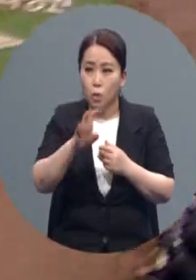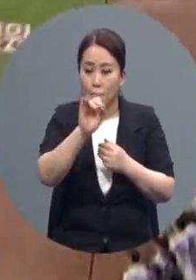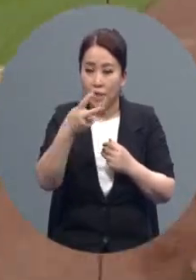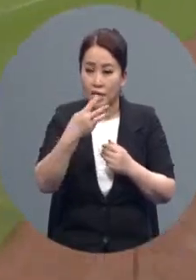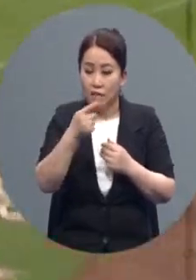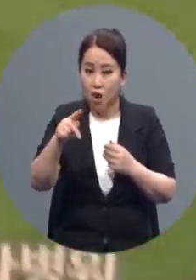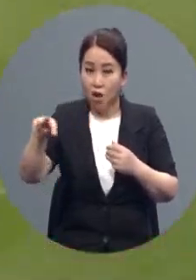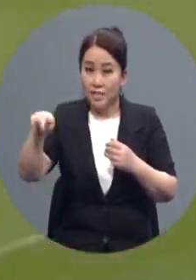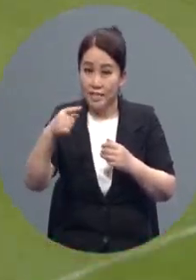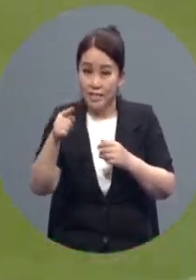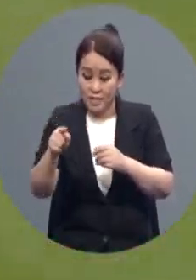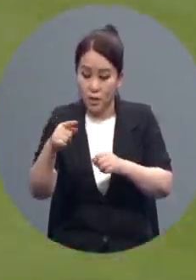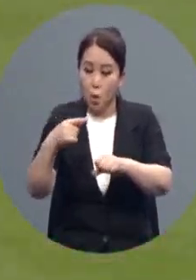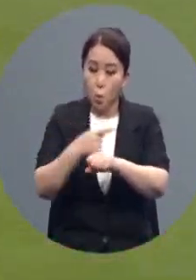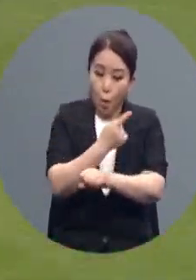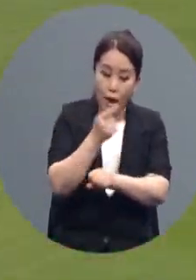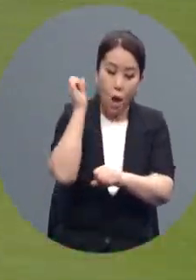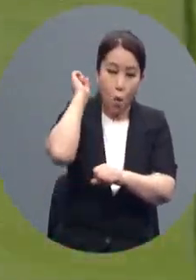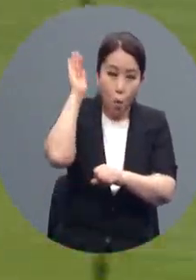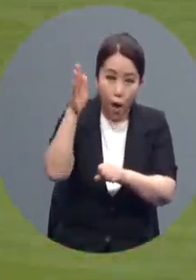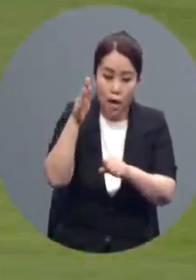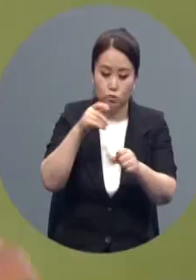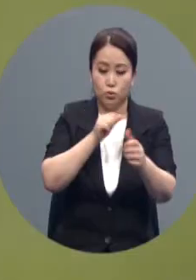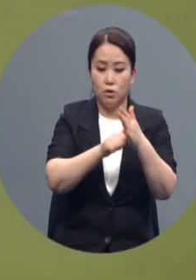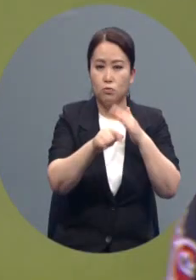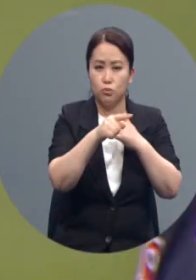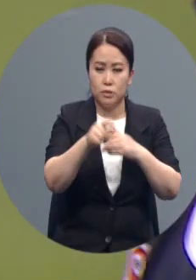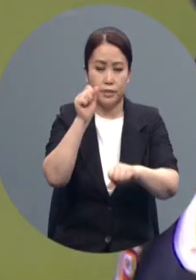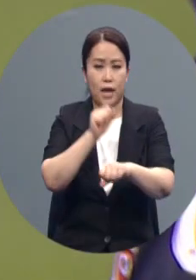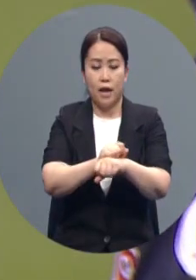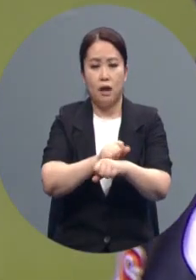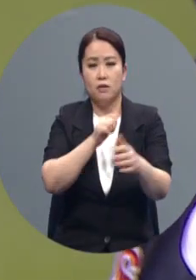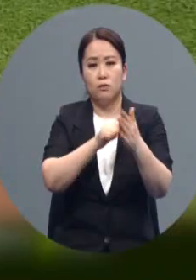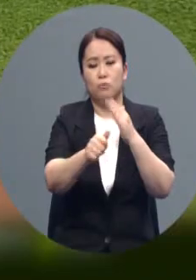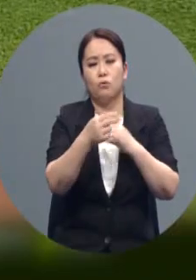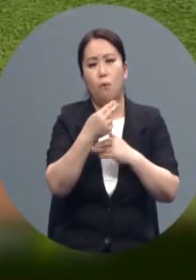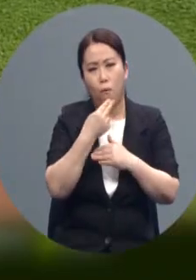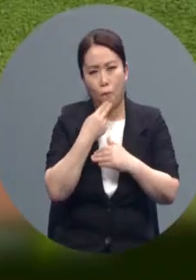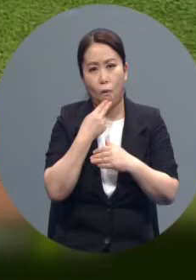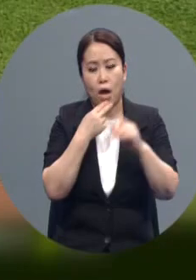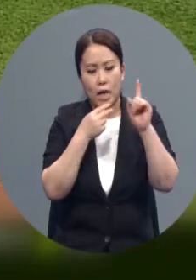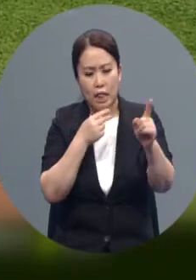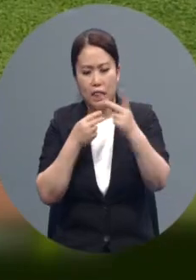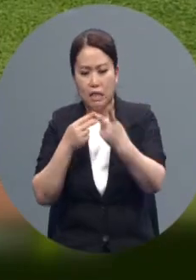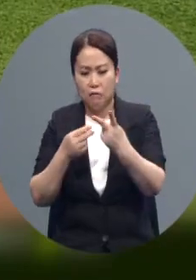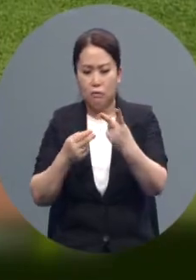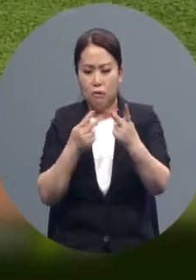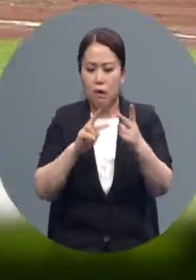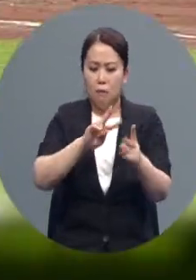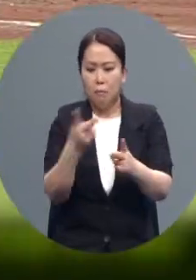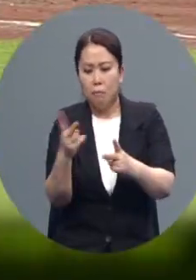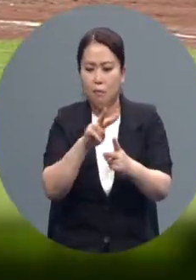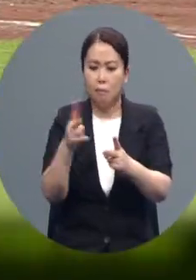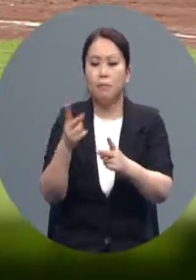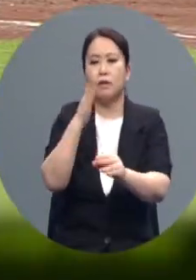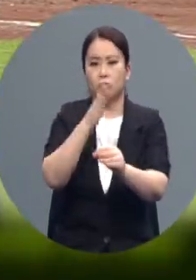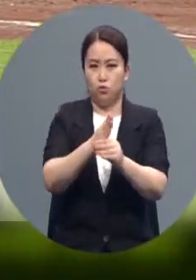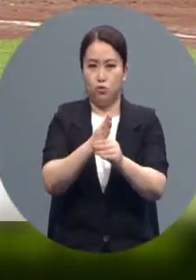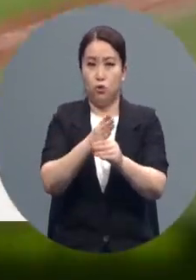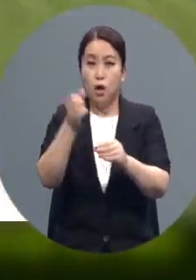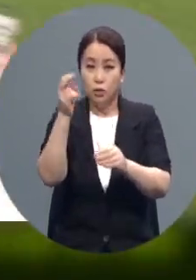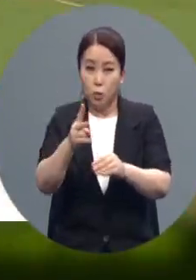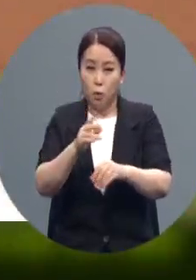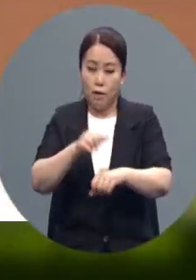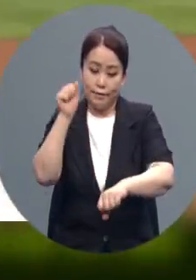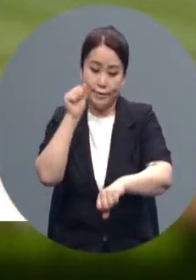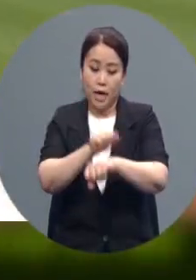외엔 외야수는 이렇다 할 붙박이 주전 자원 없이 대부분 선수들이 1, 2군을 오가고 있습니다. 시즌 초반 불꽃